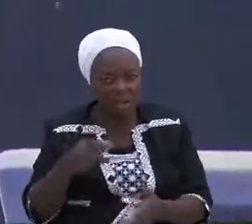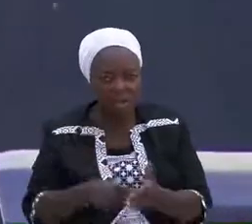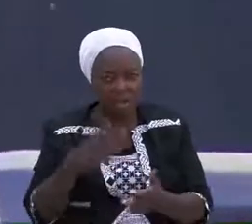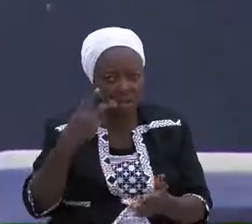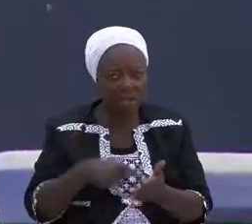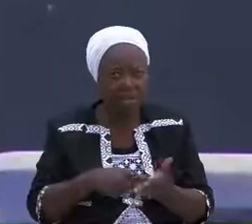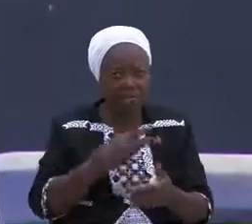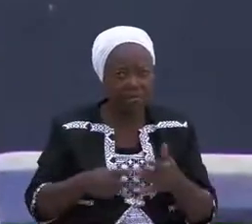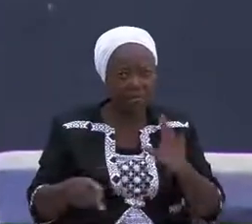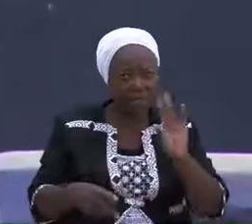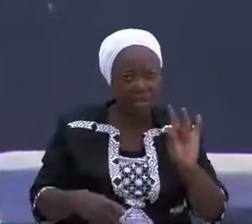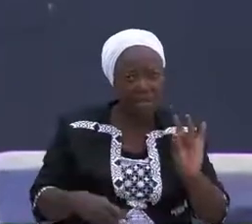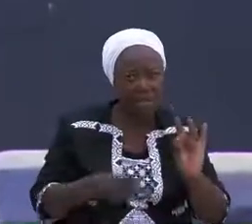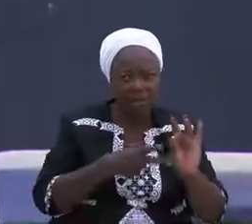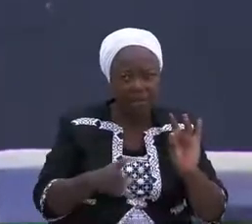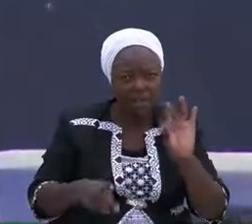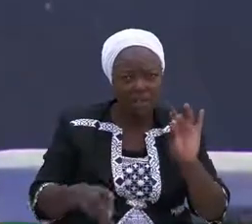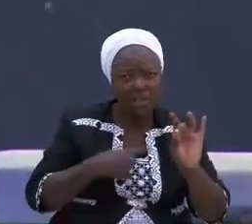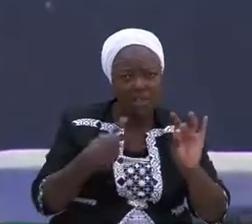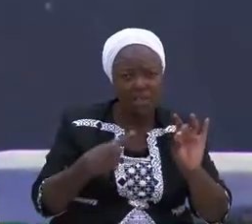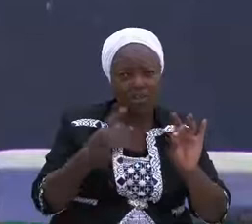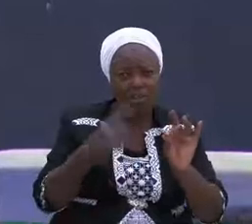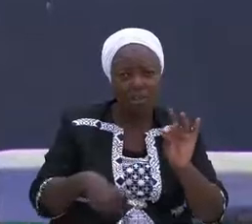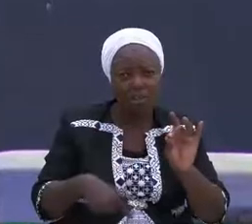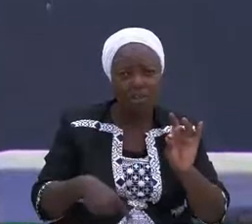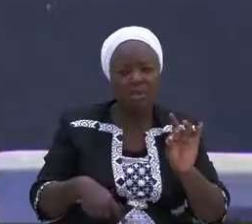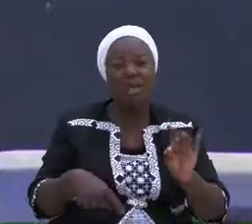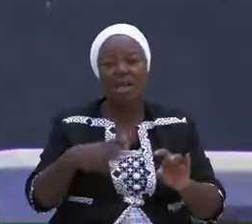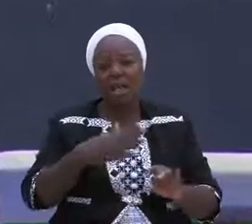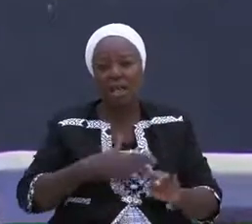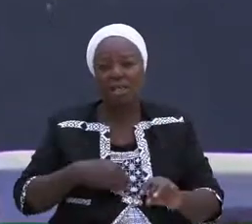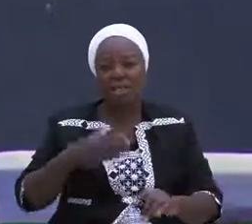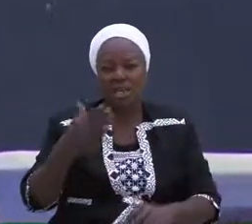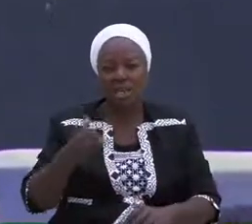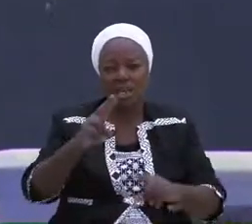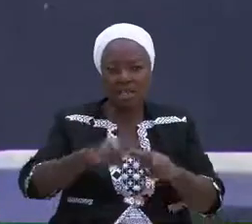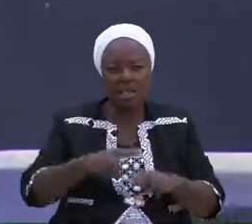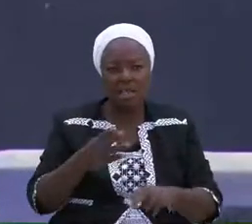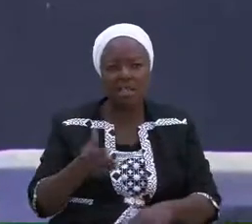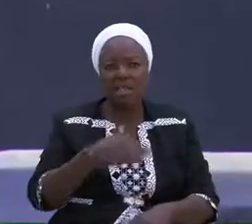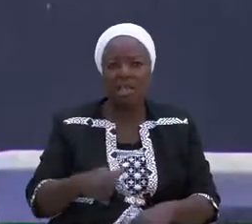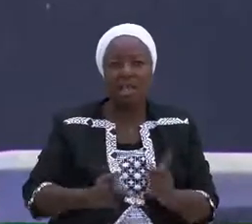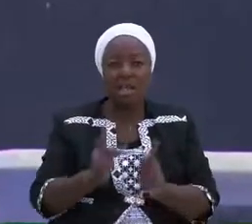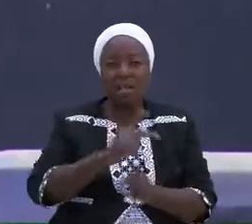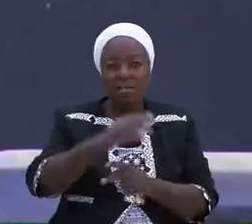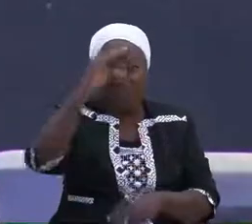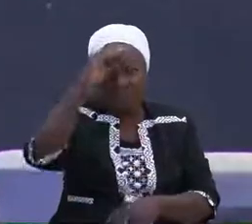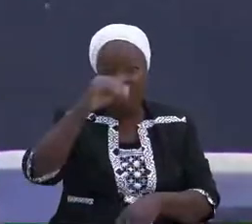Voyons ceci, verset 8, à Lystre, se tenait assis un